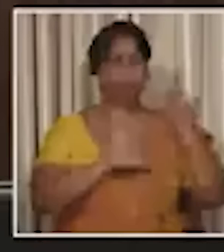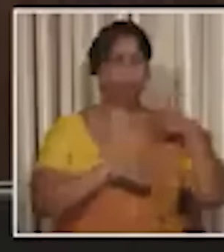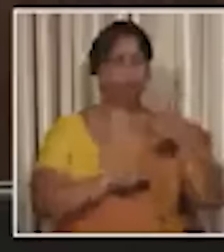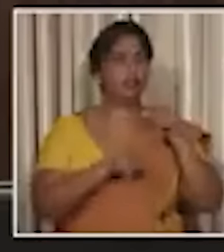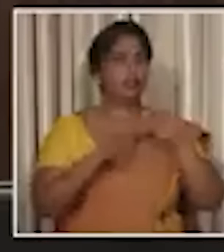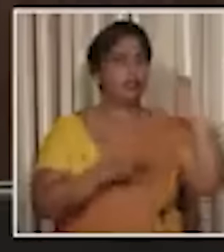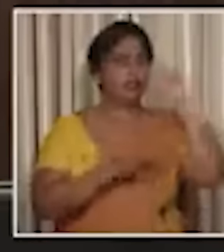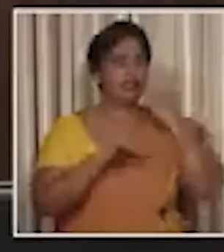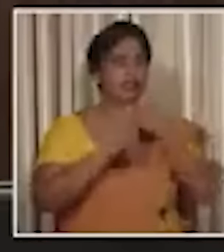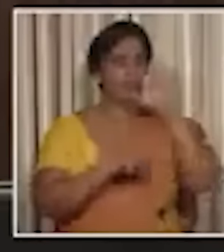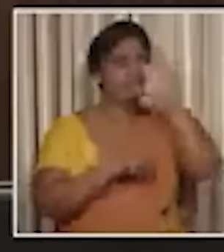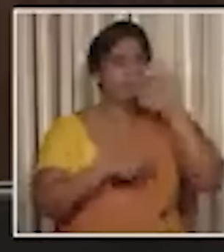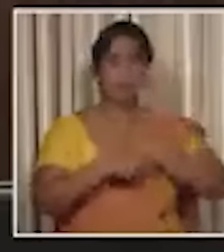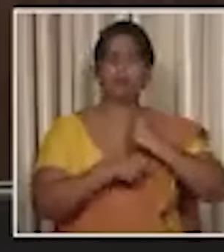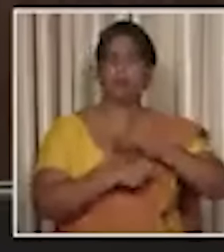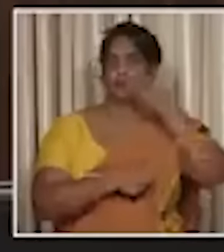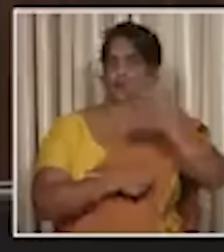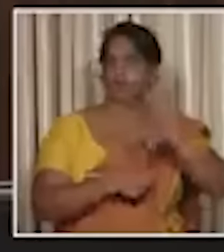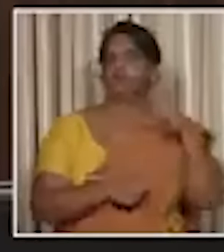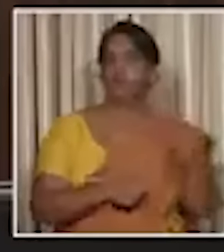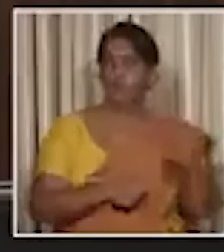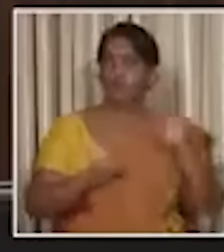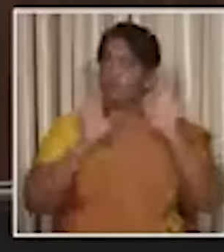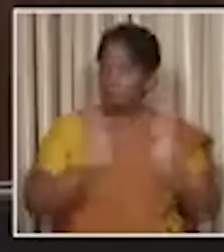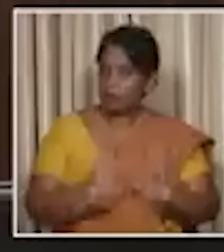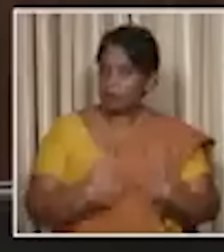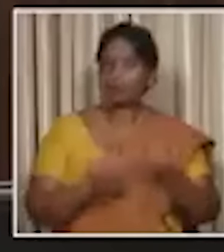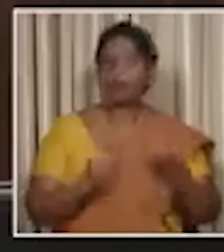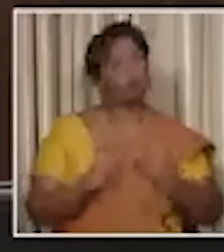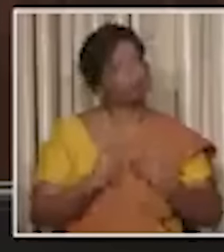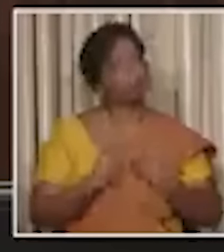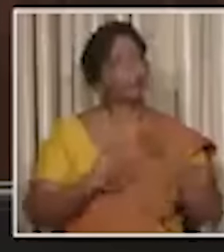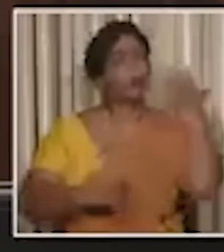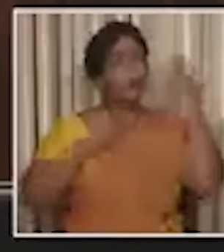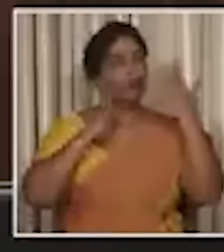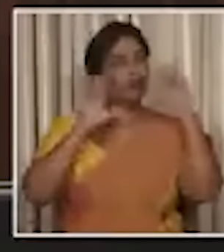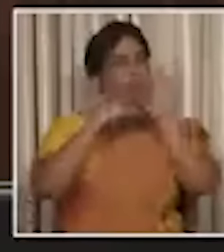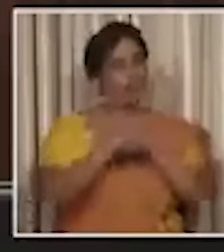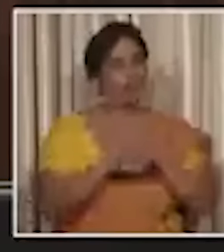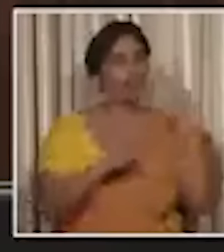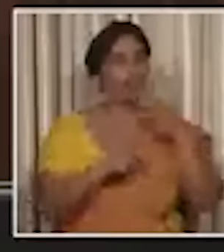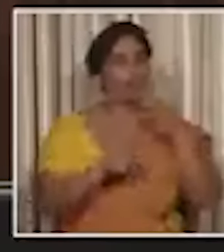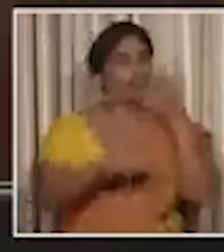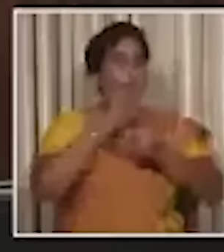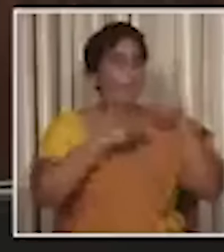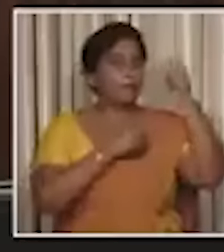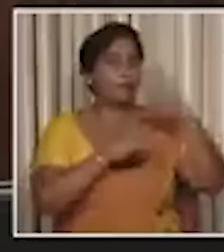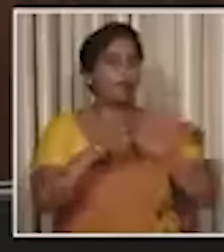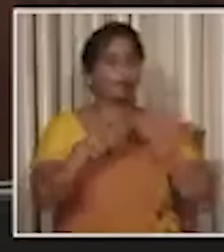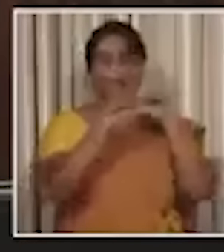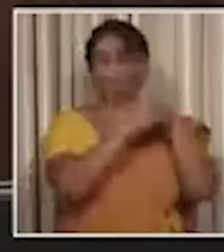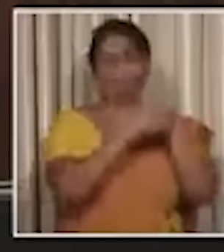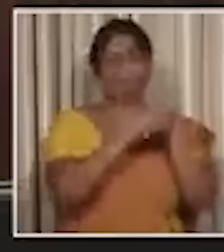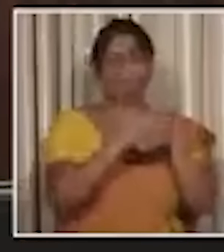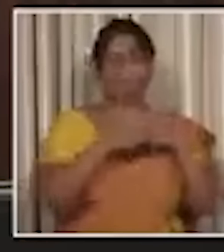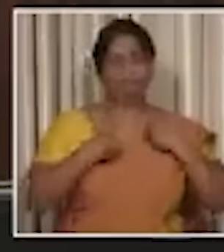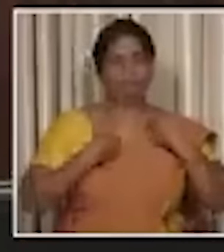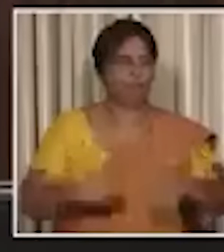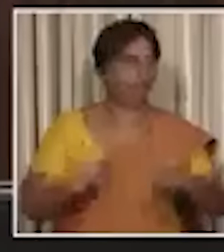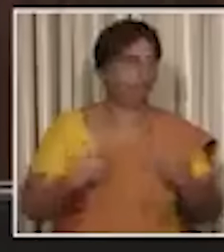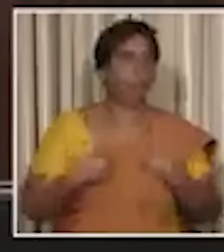அரசு ஊழியர்களுக்கு வழங்க நாங்கள் எதிர்பார்க்கின்றோம். அதே போல் எமது நாடு 5 குறைந்த